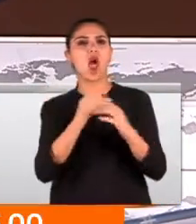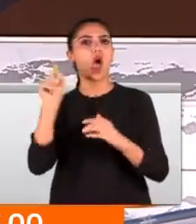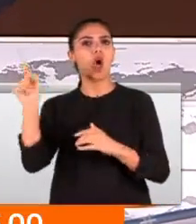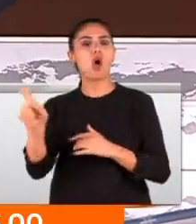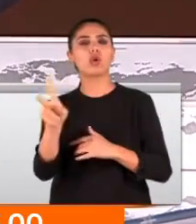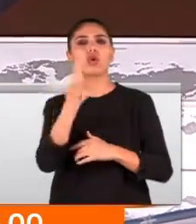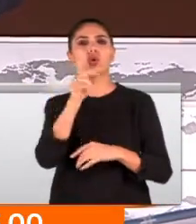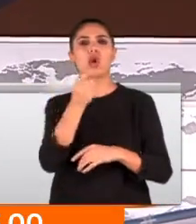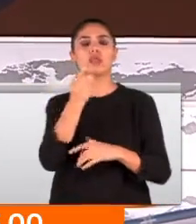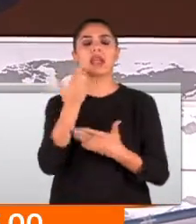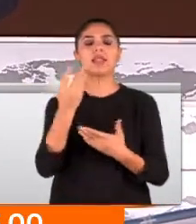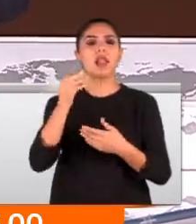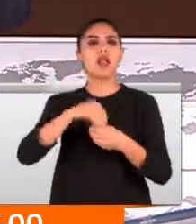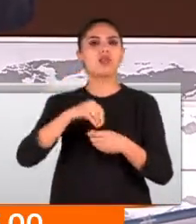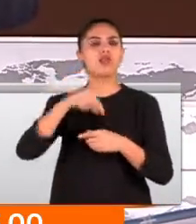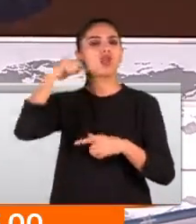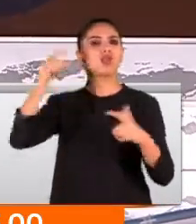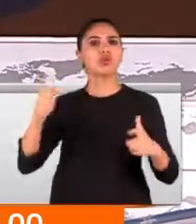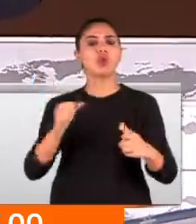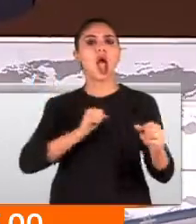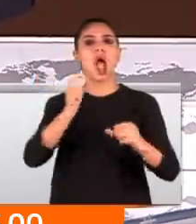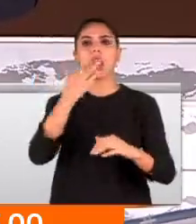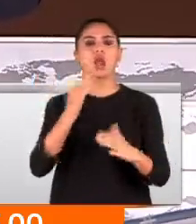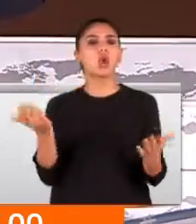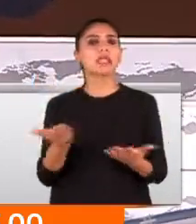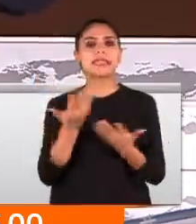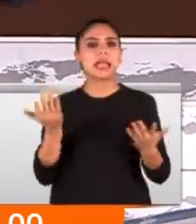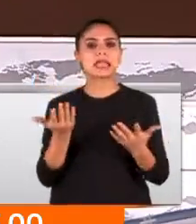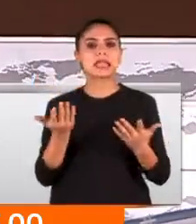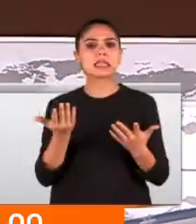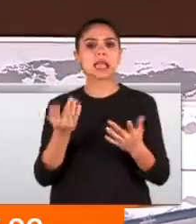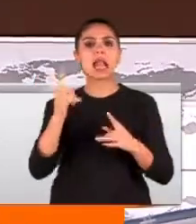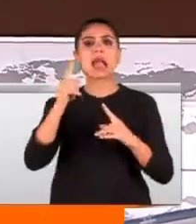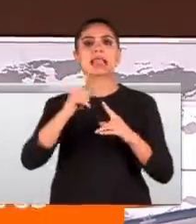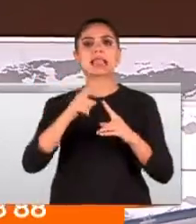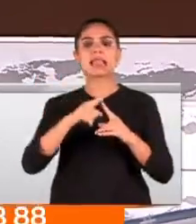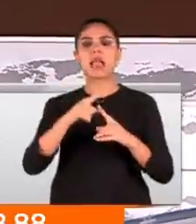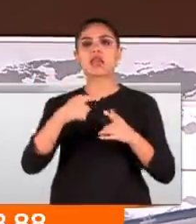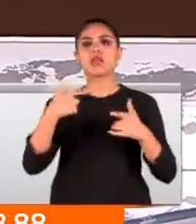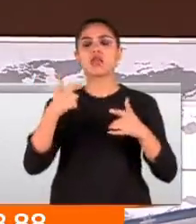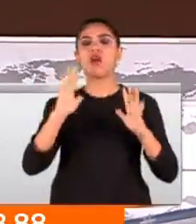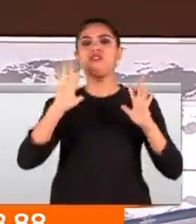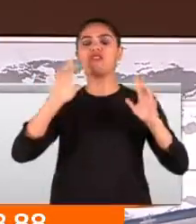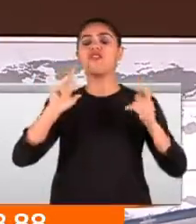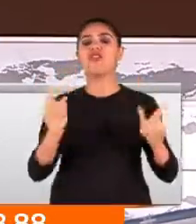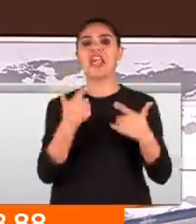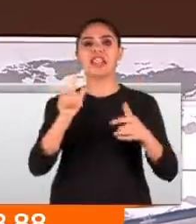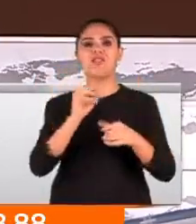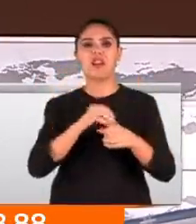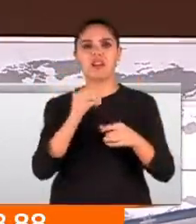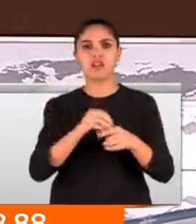oldu da Suriye'de hareket edemeyecek hale geliyor? İşte böyle. Teknofest'te Akıncı TİHA, yani taarruz